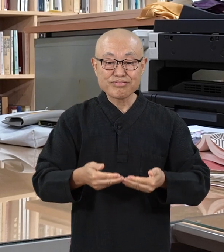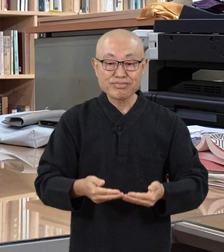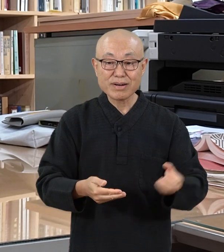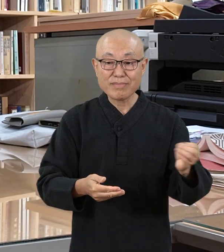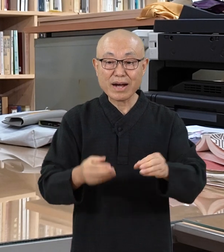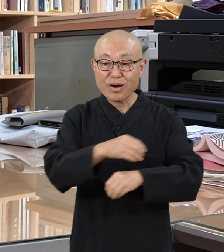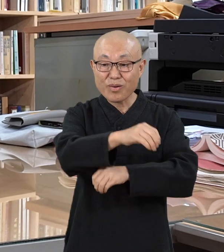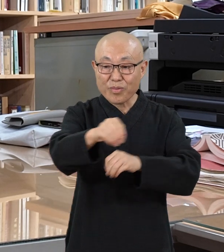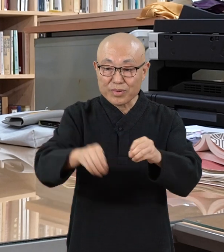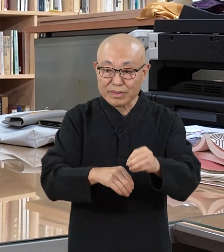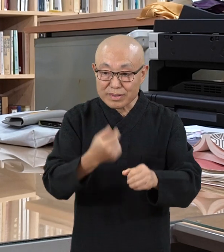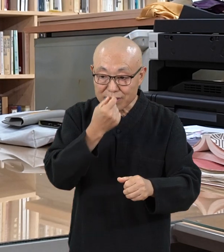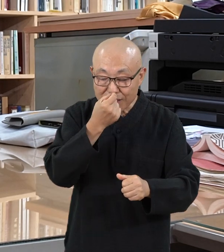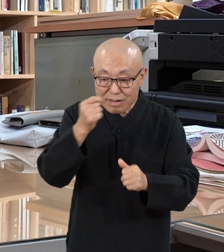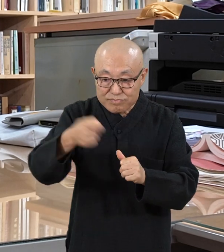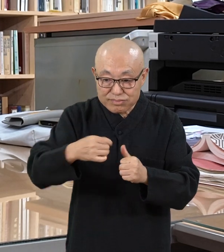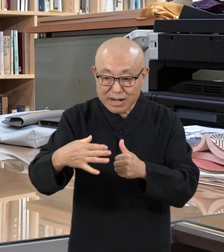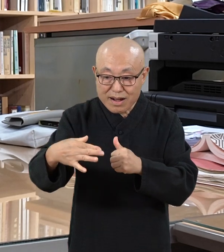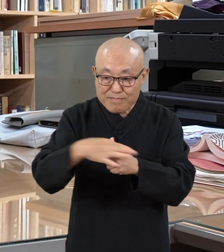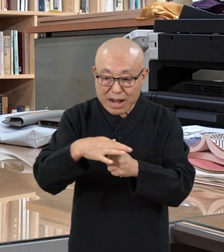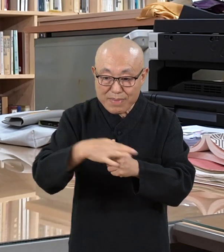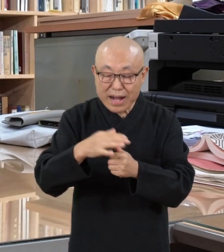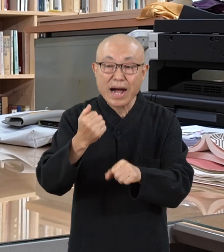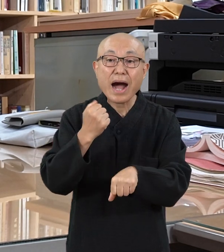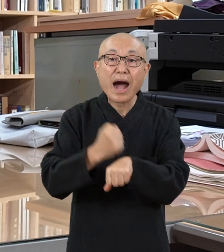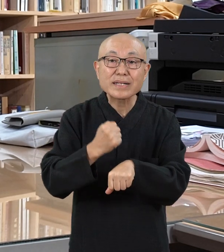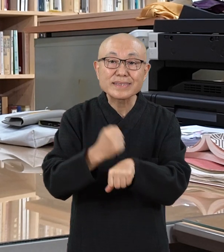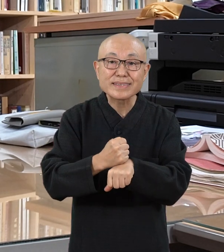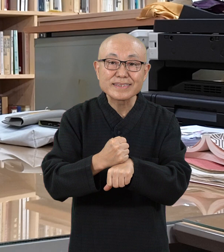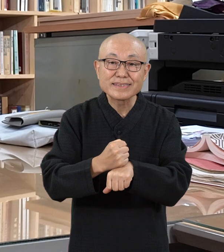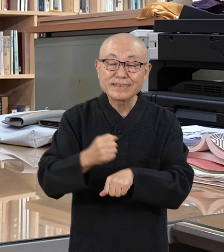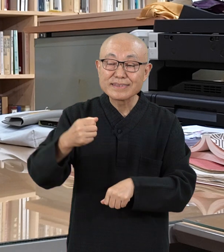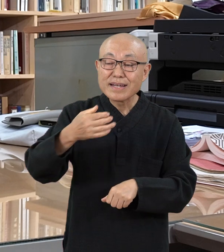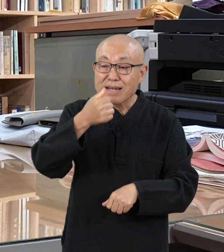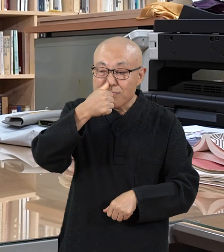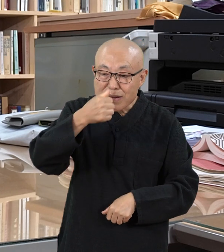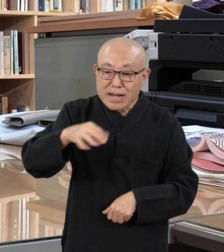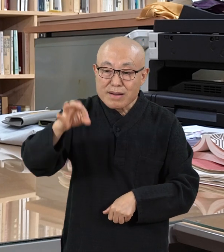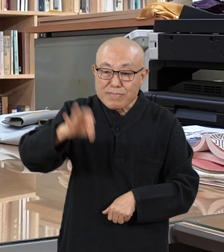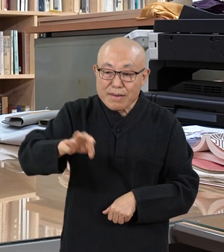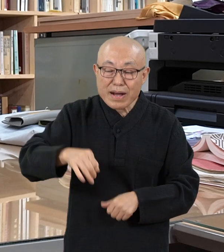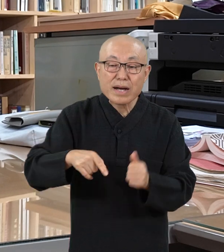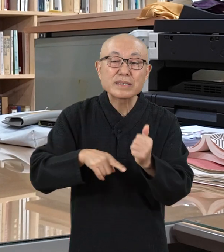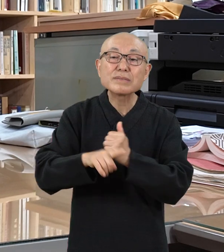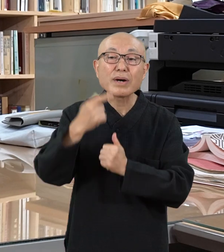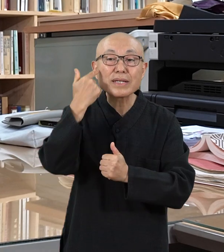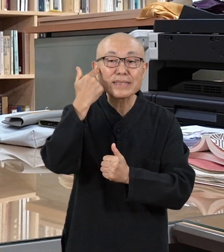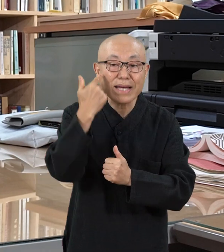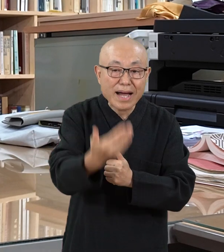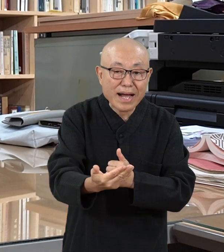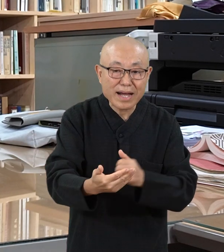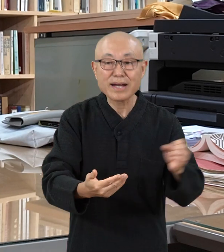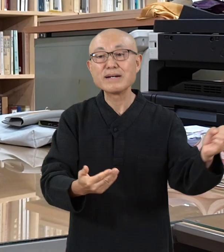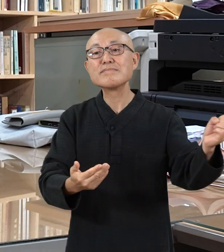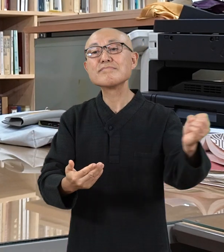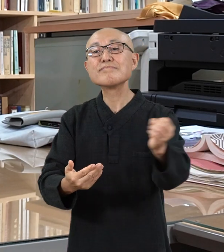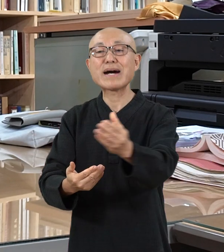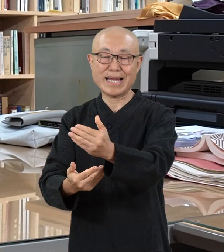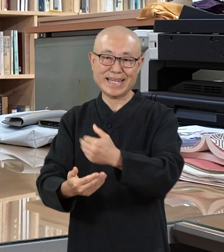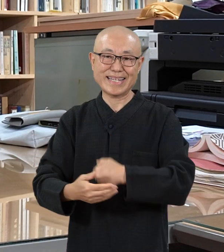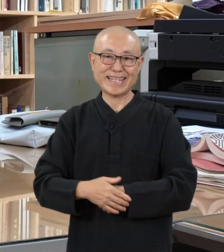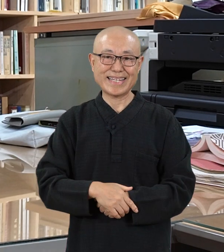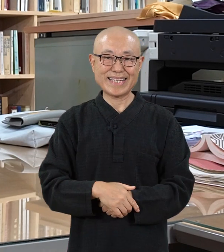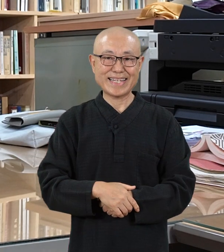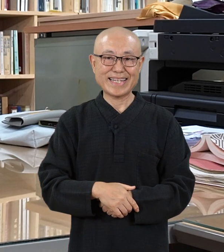말하고 있는 말 한마디의 그 힘, 천하다고 하는 그 진실한 의미를 알고 있느냐 이렇게